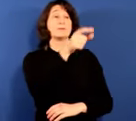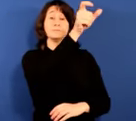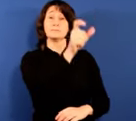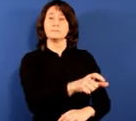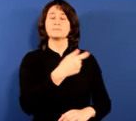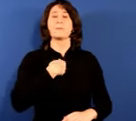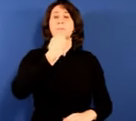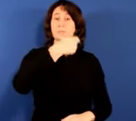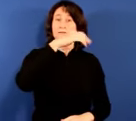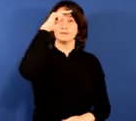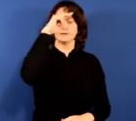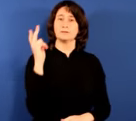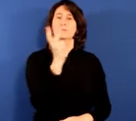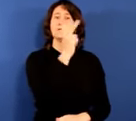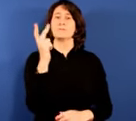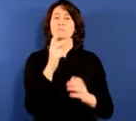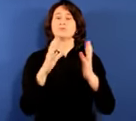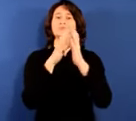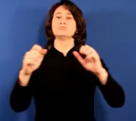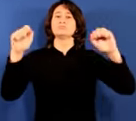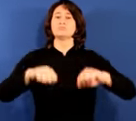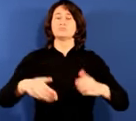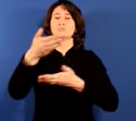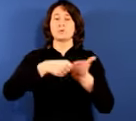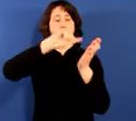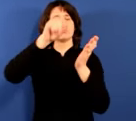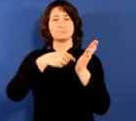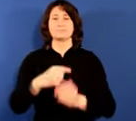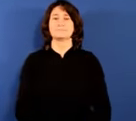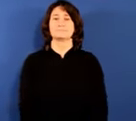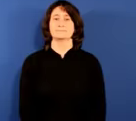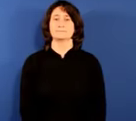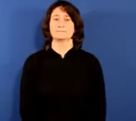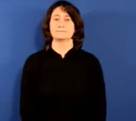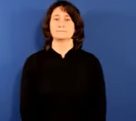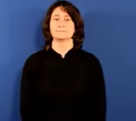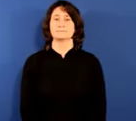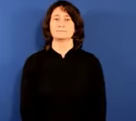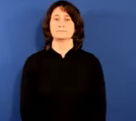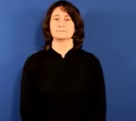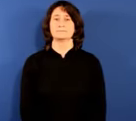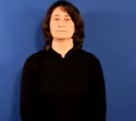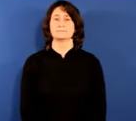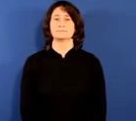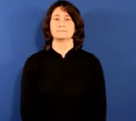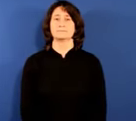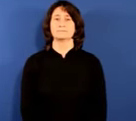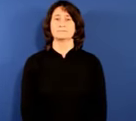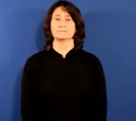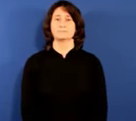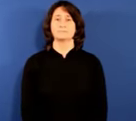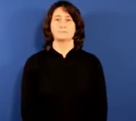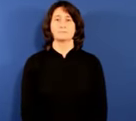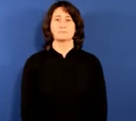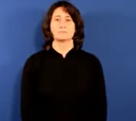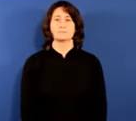kluba oso aktibo garrantzitsua dela gure lurralde historikoaren irudia zabaltzeko gure mugetatik kanpo. Aldu